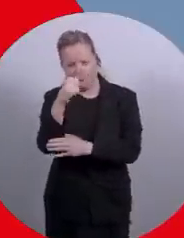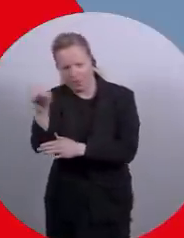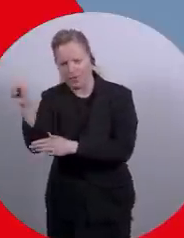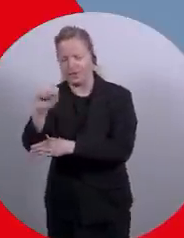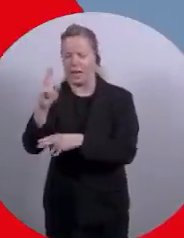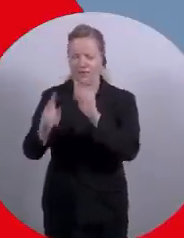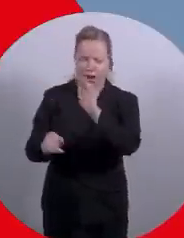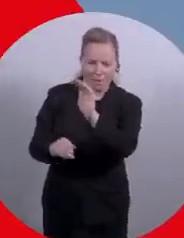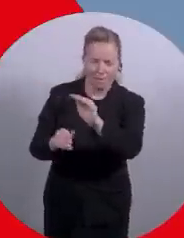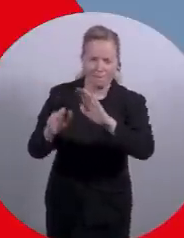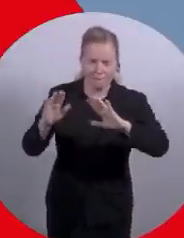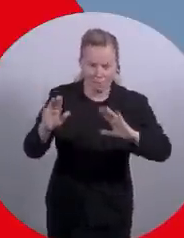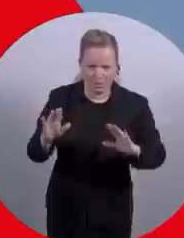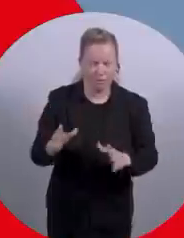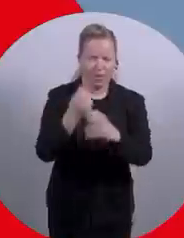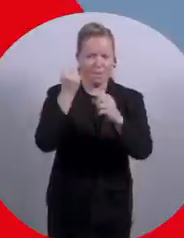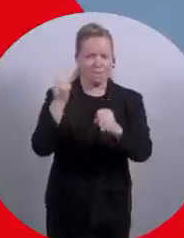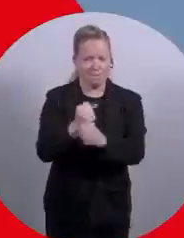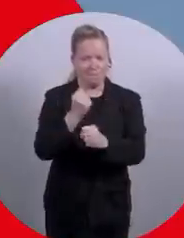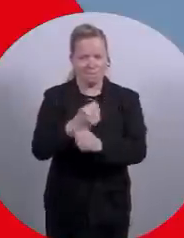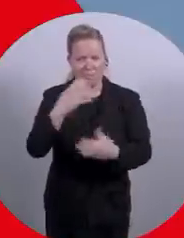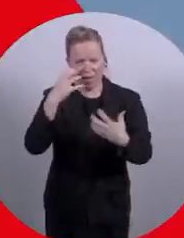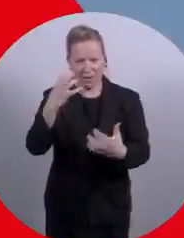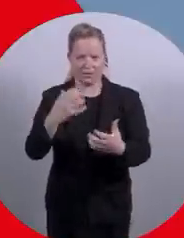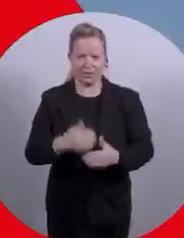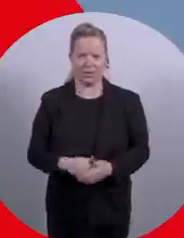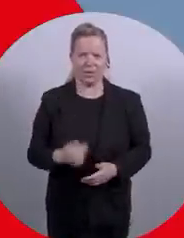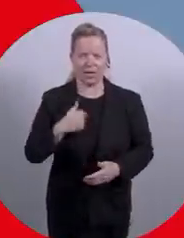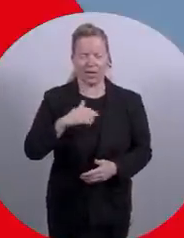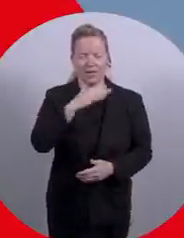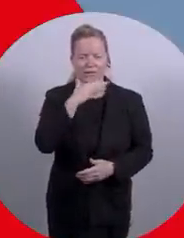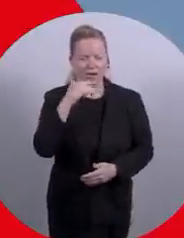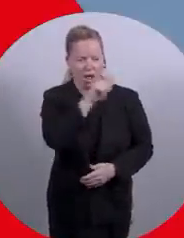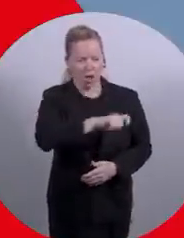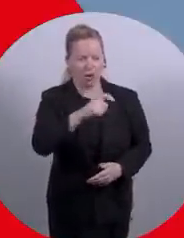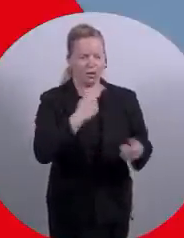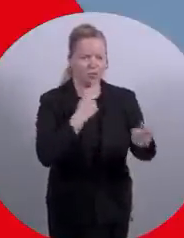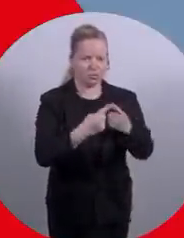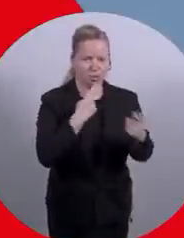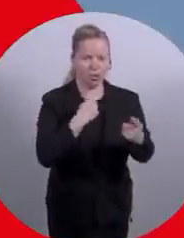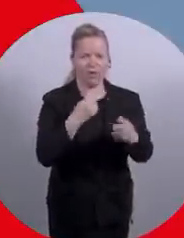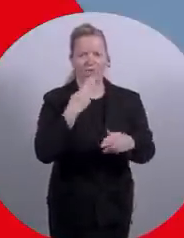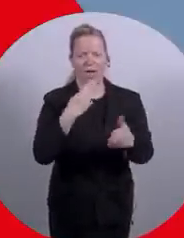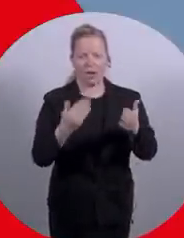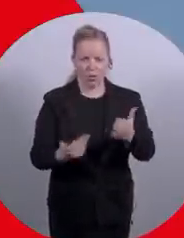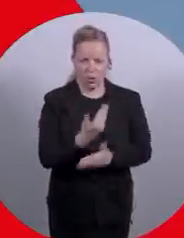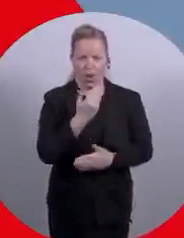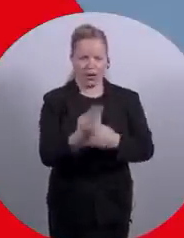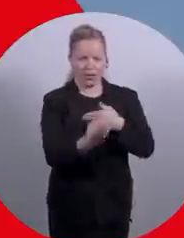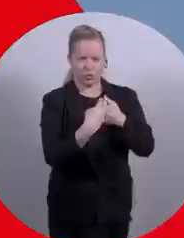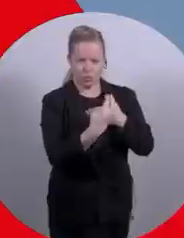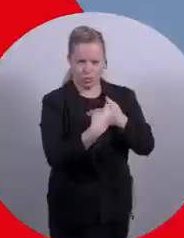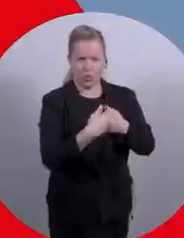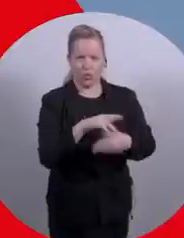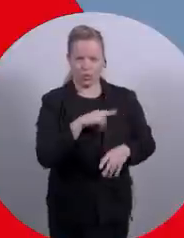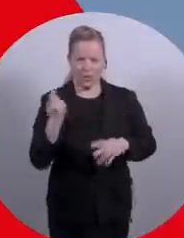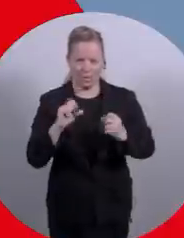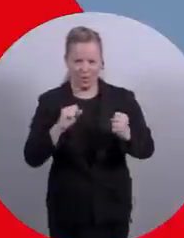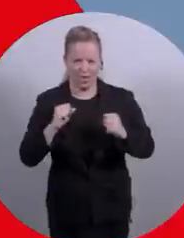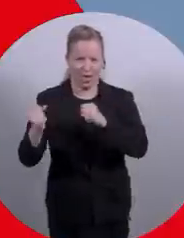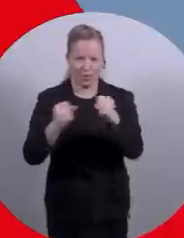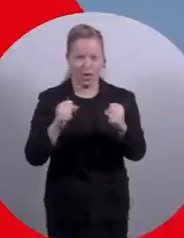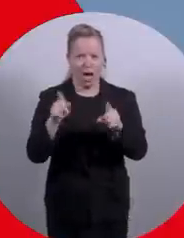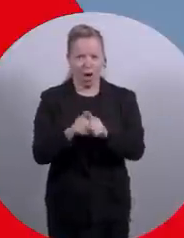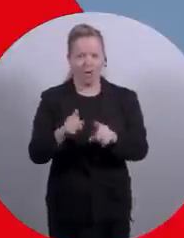Sozialdemokratie begeistern kann ich habe mit vielen gesprochen die hier neu zu unserer Bewegung gekommen sind die auch zu seinen